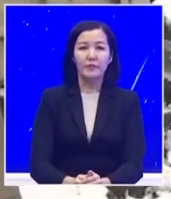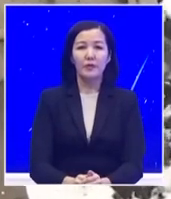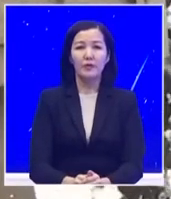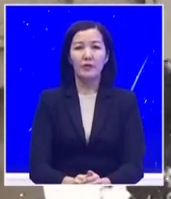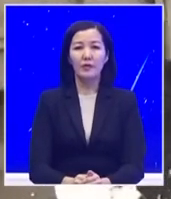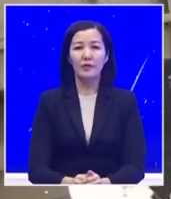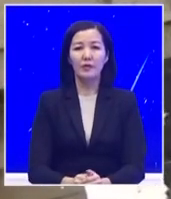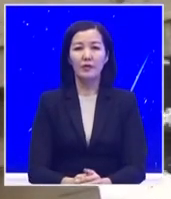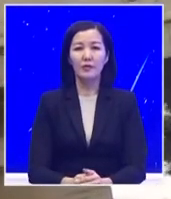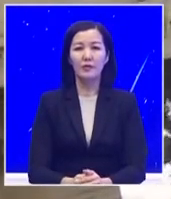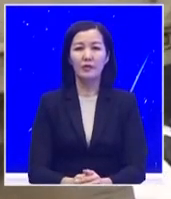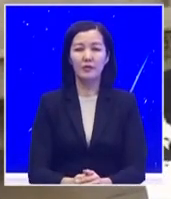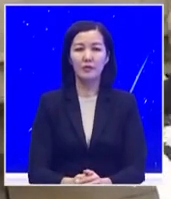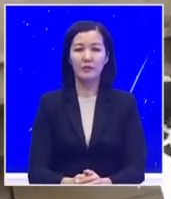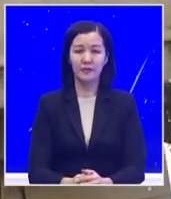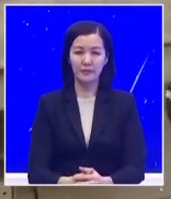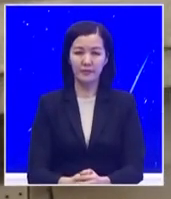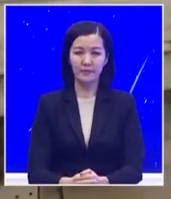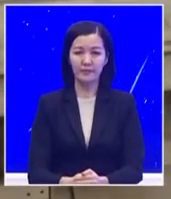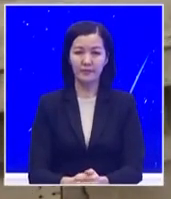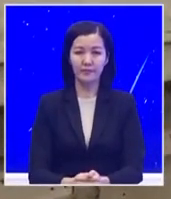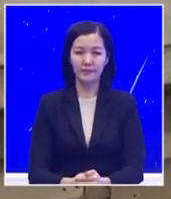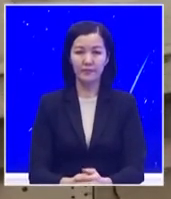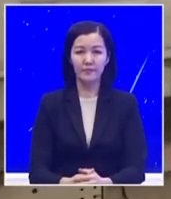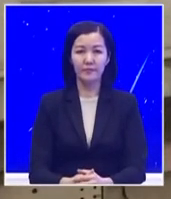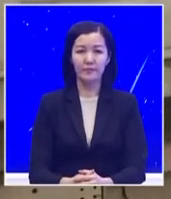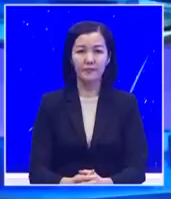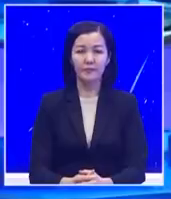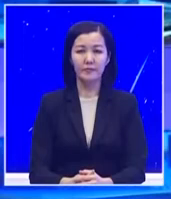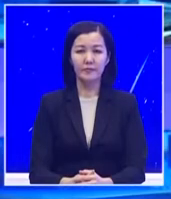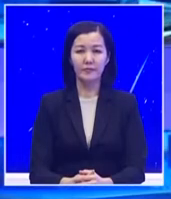Мади Байбосынов, Жетісу арнасы, Талдықорған.